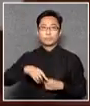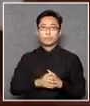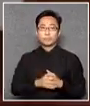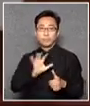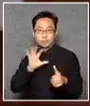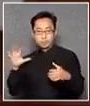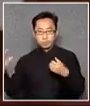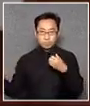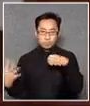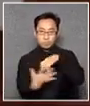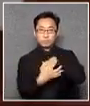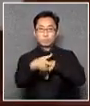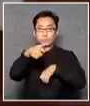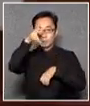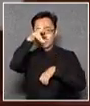府总部，